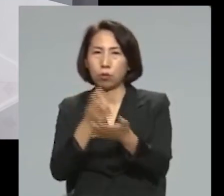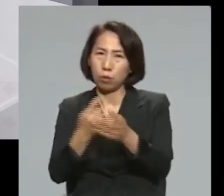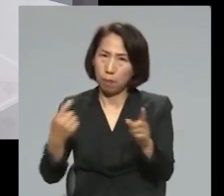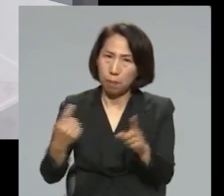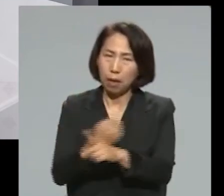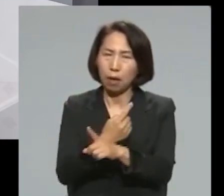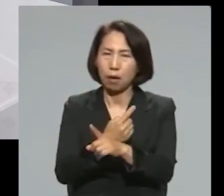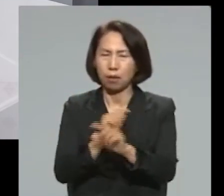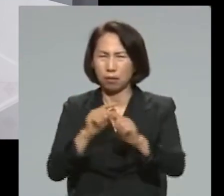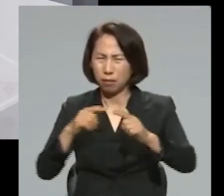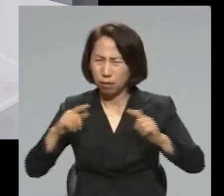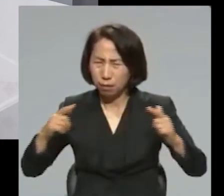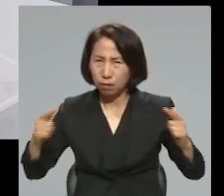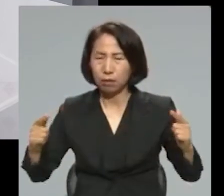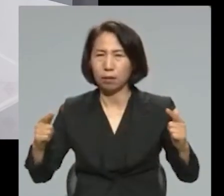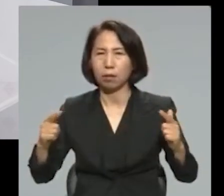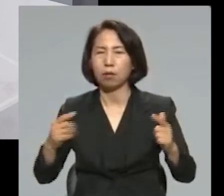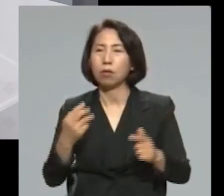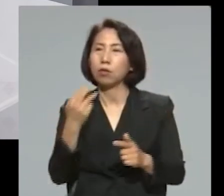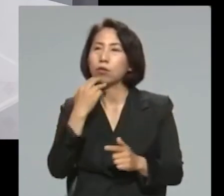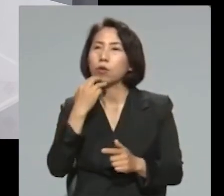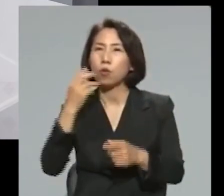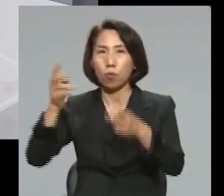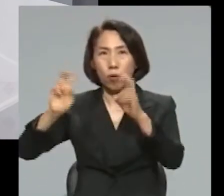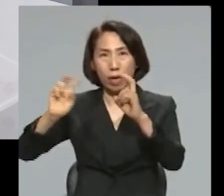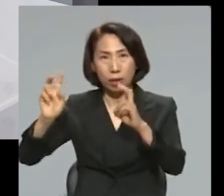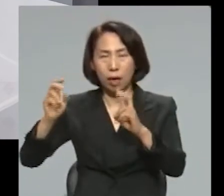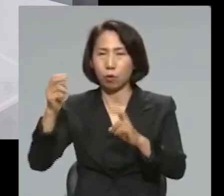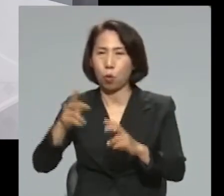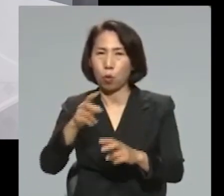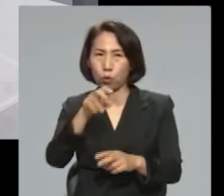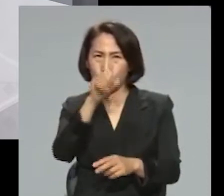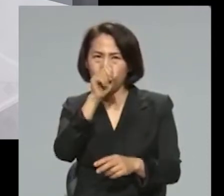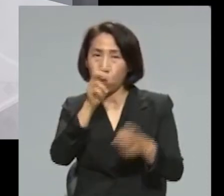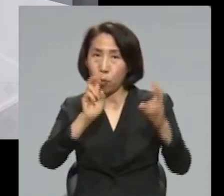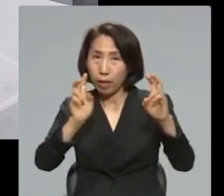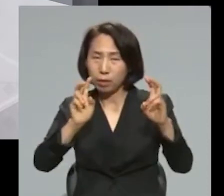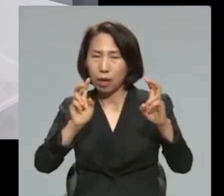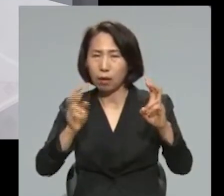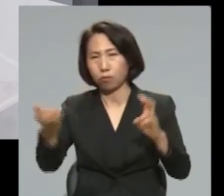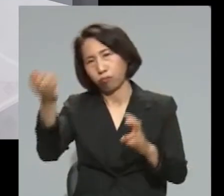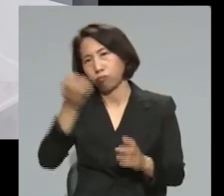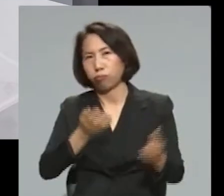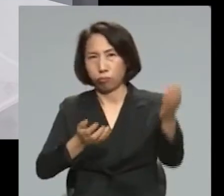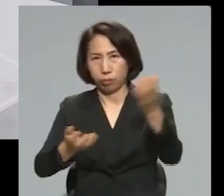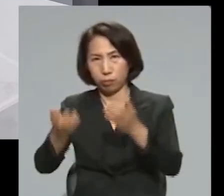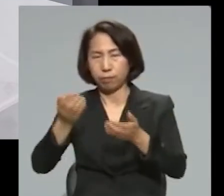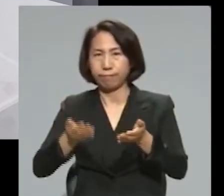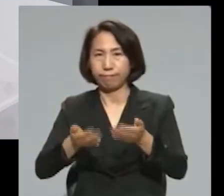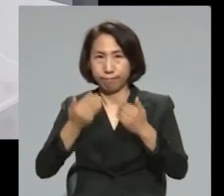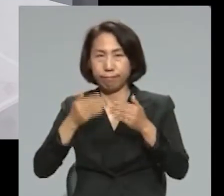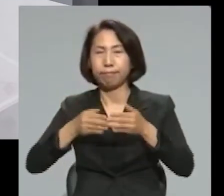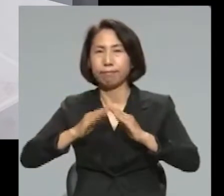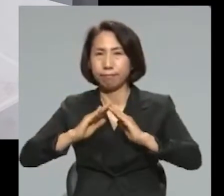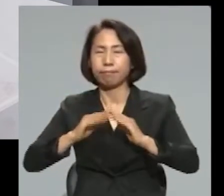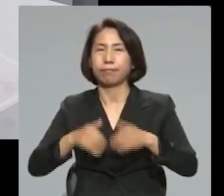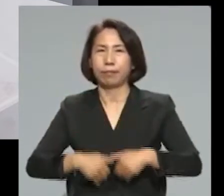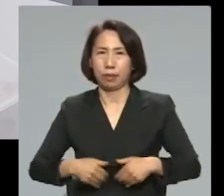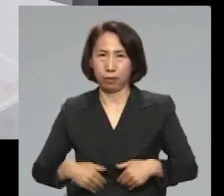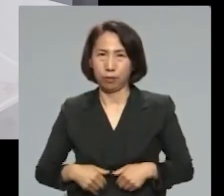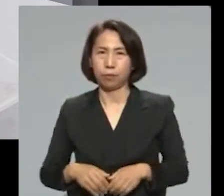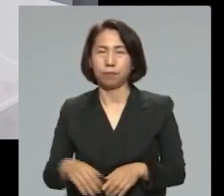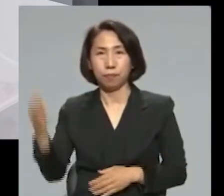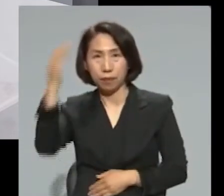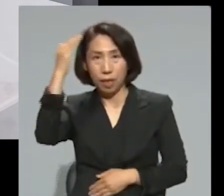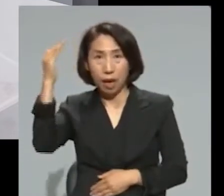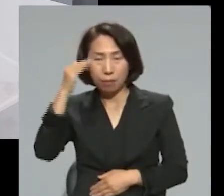제공 등으로 수도권 기업 및 중견 우량 기업체 유치가 필요하다고 생각합니다.